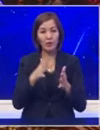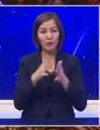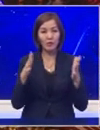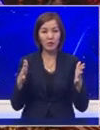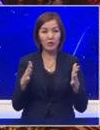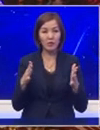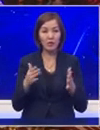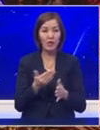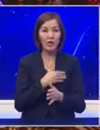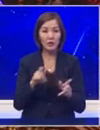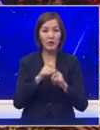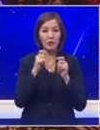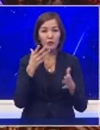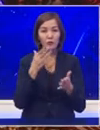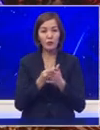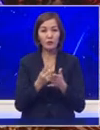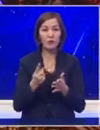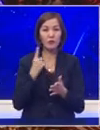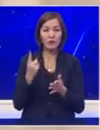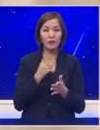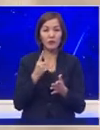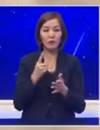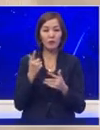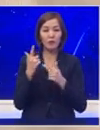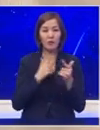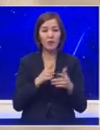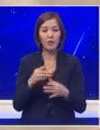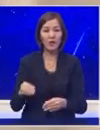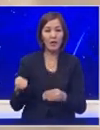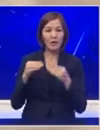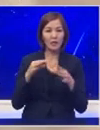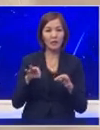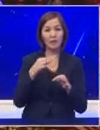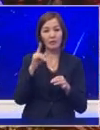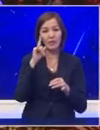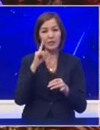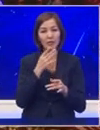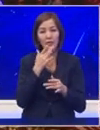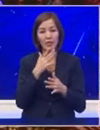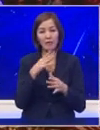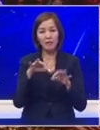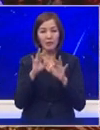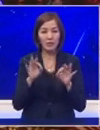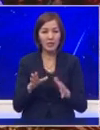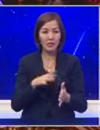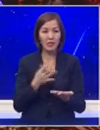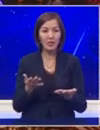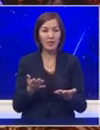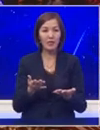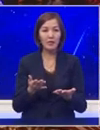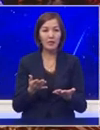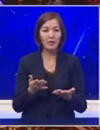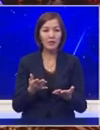расширении хотела бы открыть собственную мастерскую по изготовлению одеял и корпев национальном стиле Также хочу попробовать изготавливать